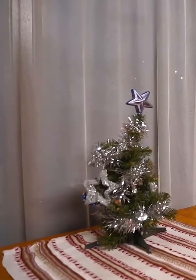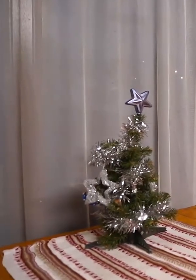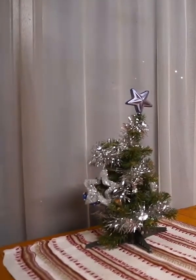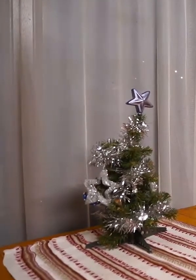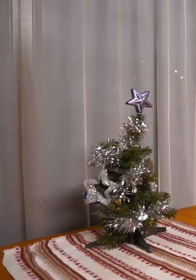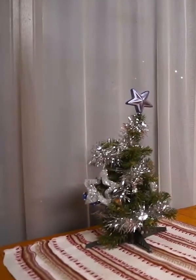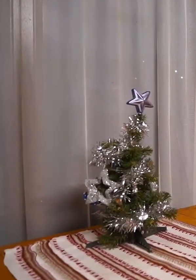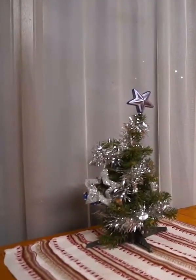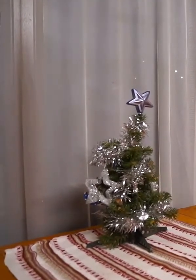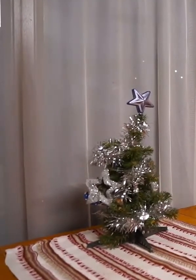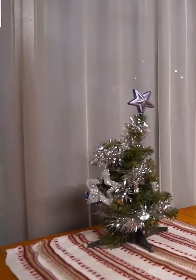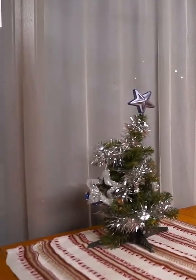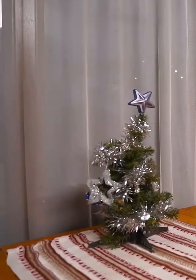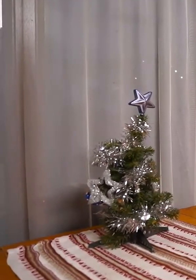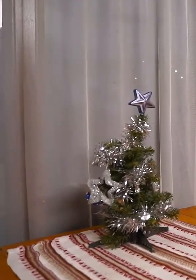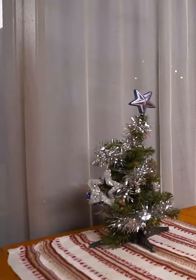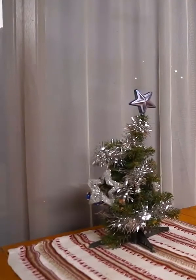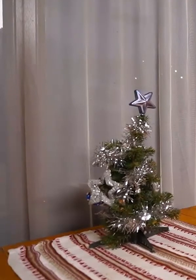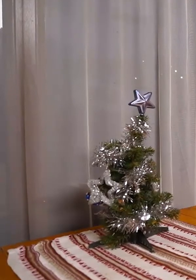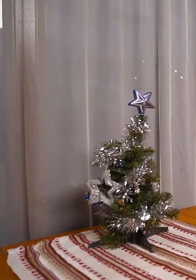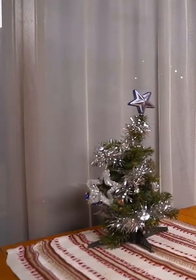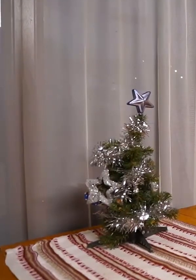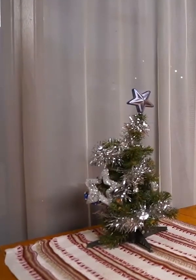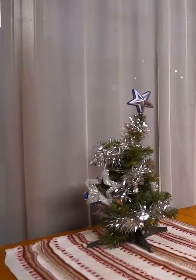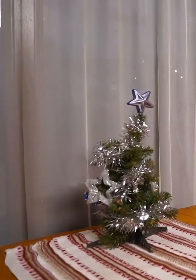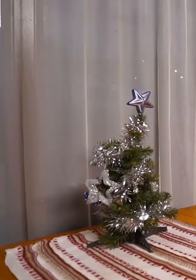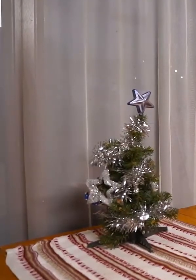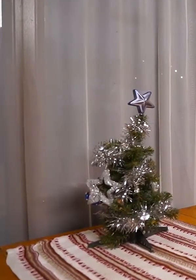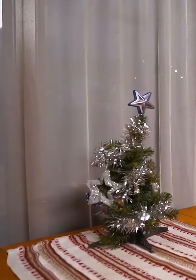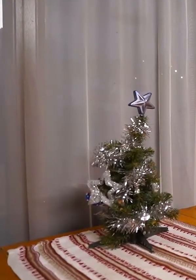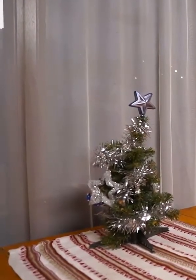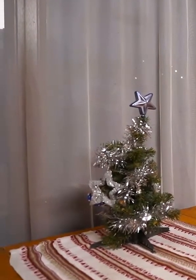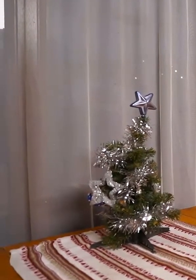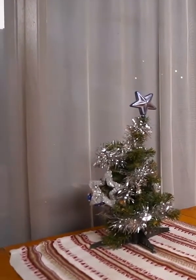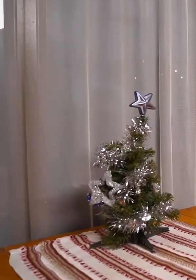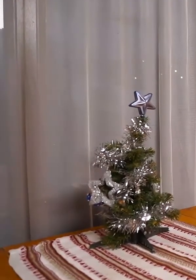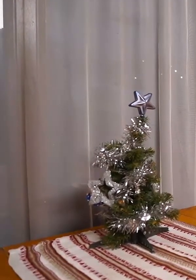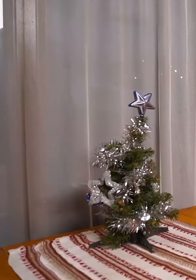Перша книга була про Шерлока Холмса. Це було моє перше захоплення.